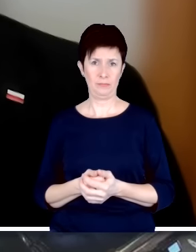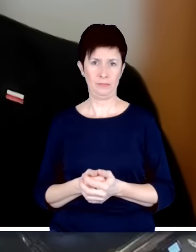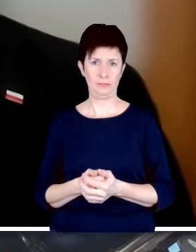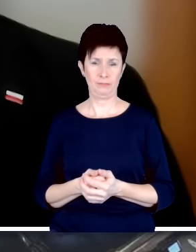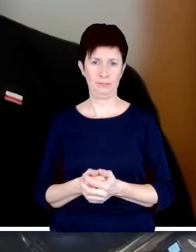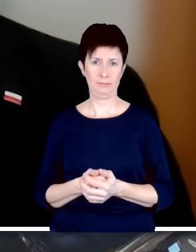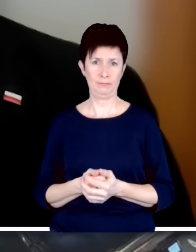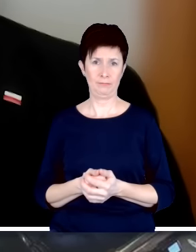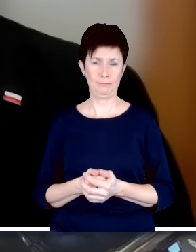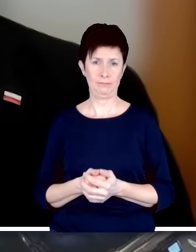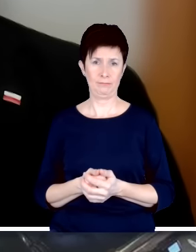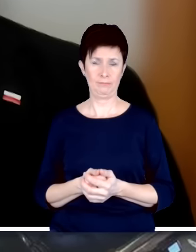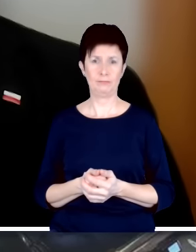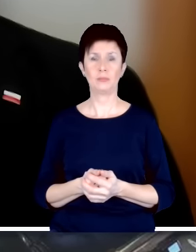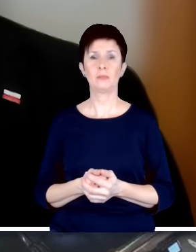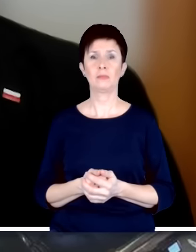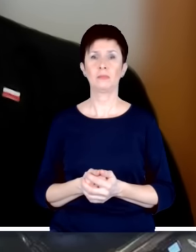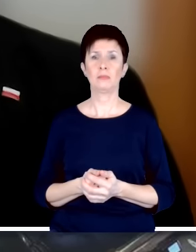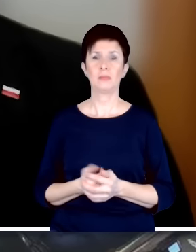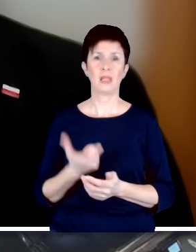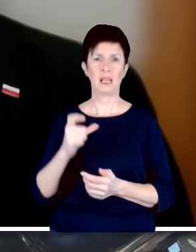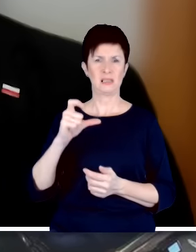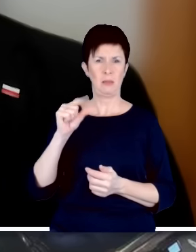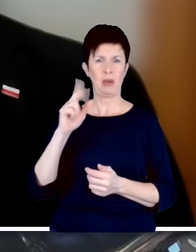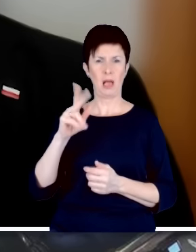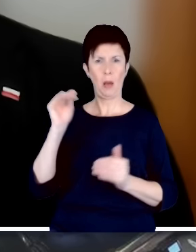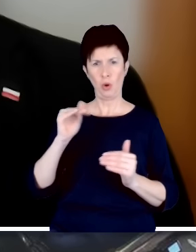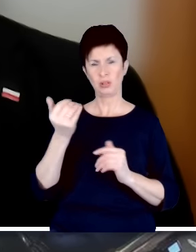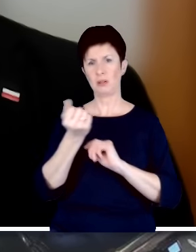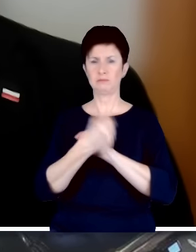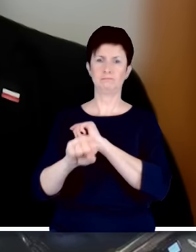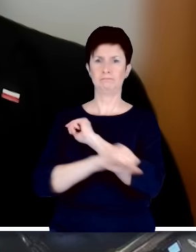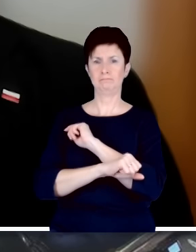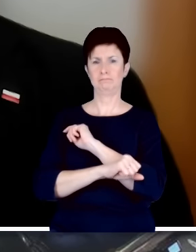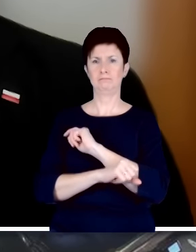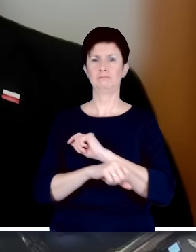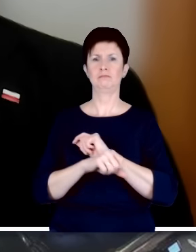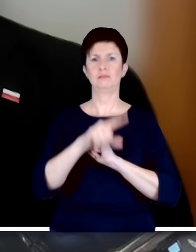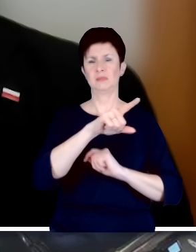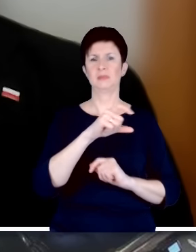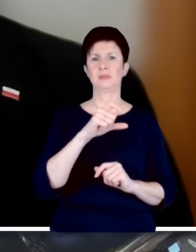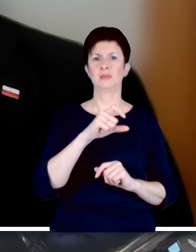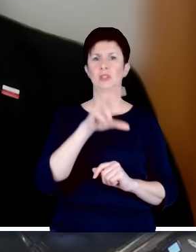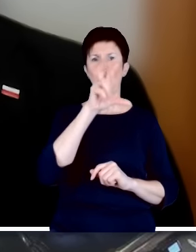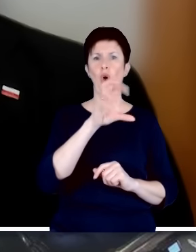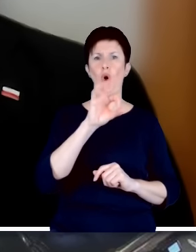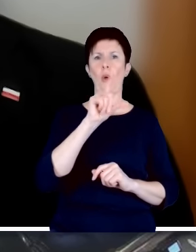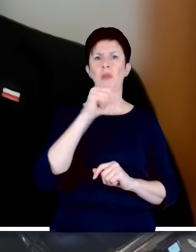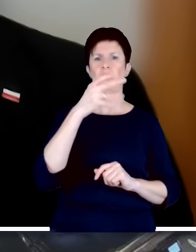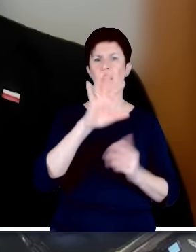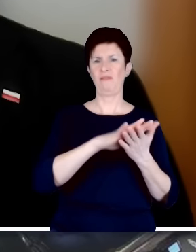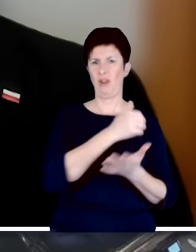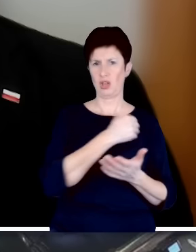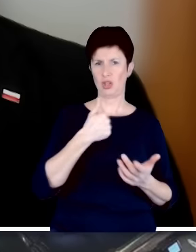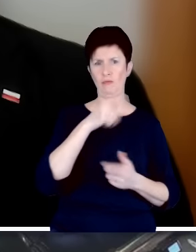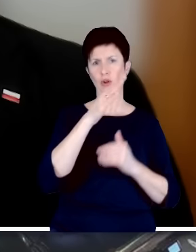Czy możliwe jest, żeby zastąpić taki centralny port komunikacyjny portem Chopina w Warszawie, rozbudować ten port, bo też takie sygnały dochodzą i